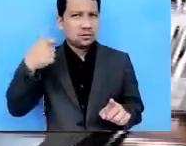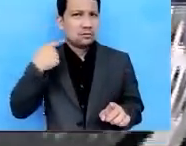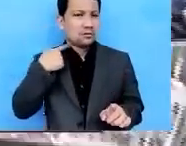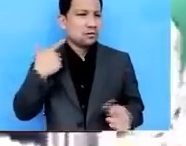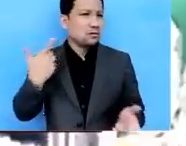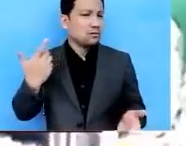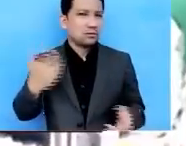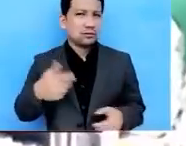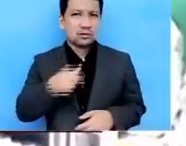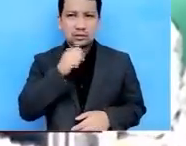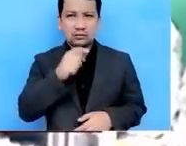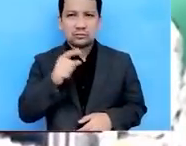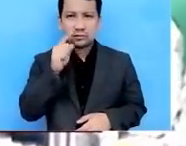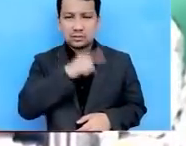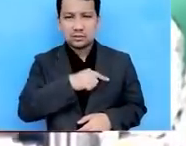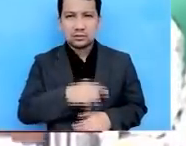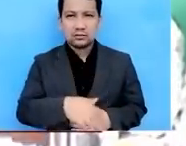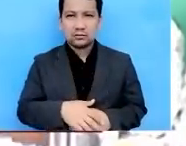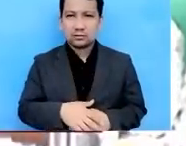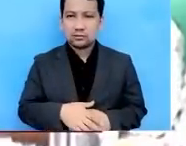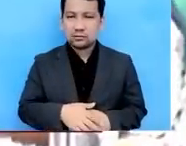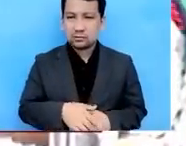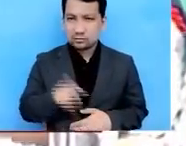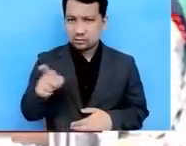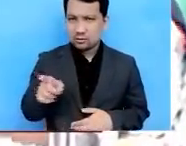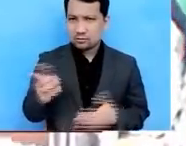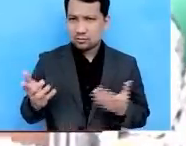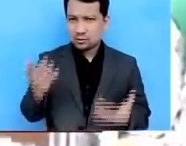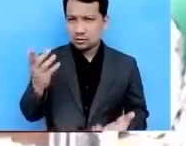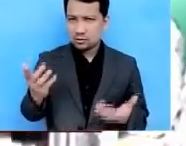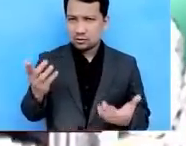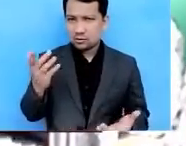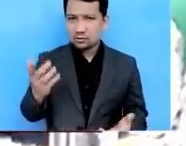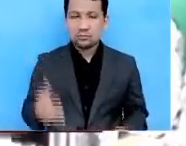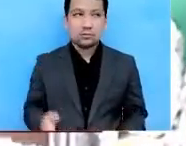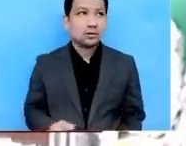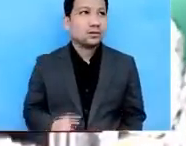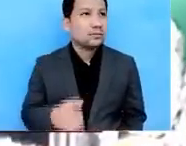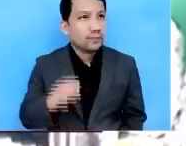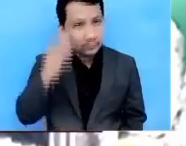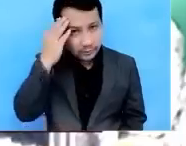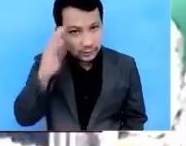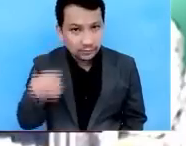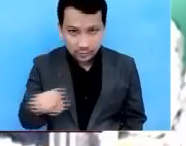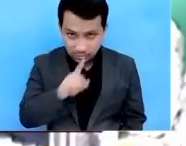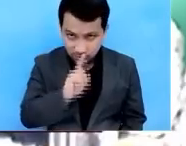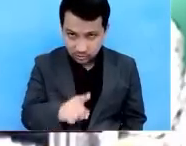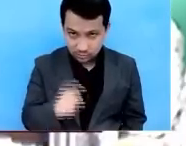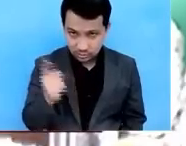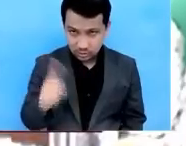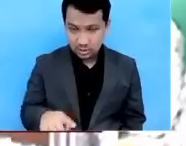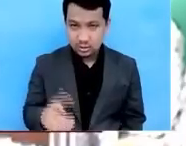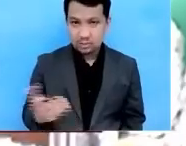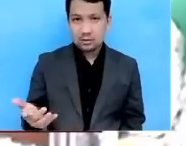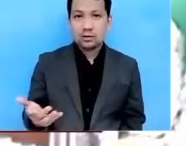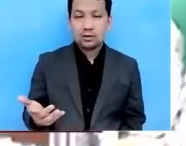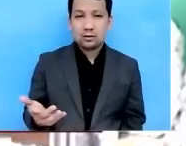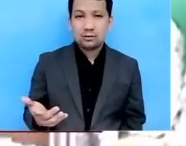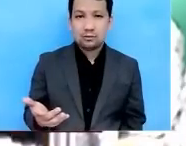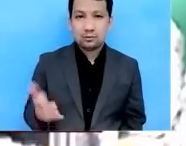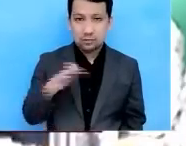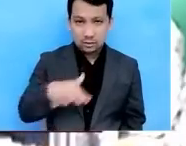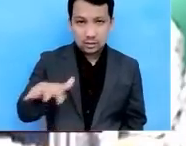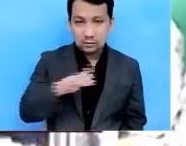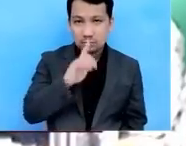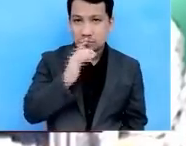hindi po totoo yun. Baka hindi po totoo. Anak ng baka ito, hindi ka sigurado sa gunshot wound mo. Baka hindi po totoo. Hindi